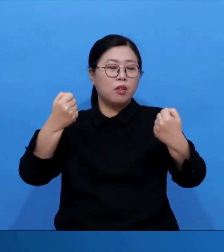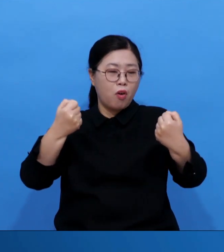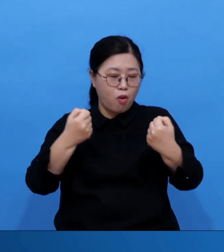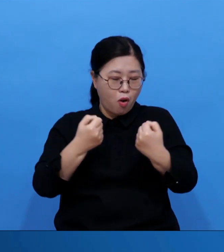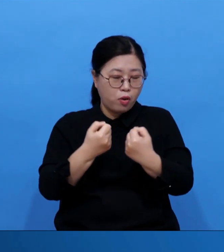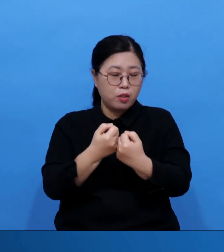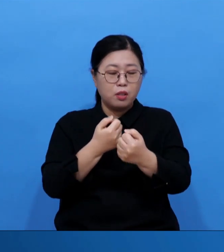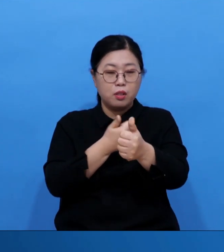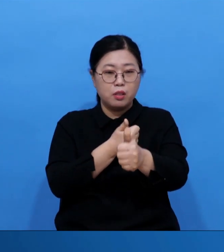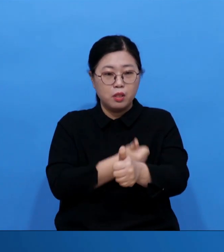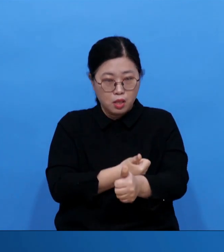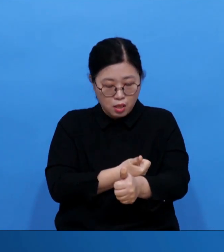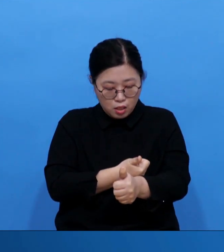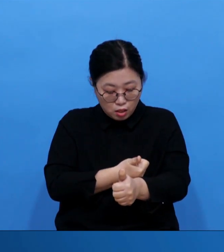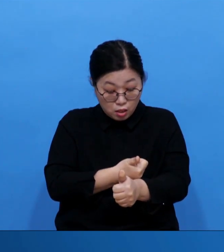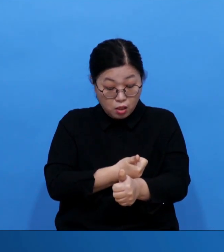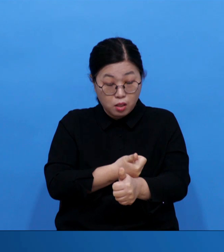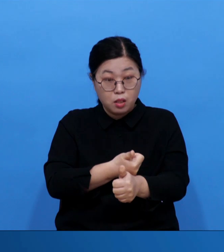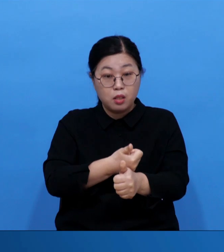포워서